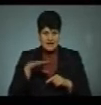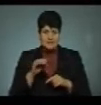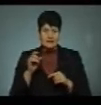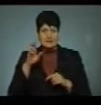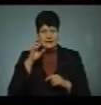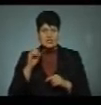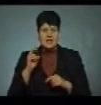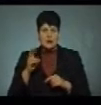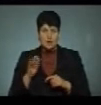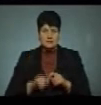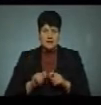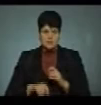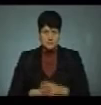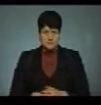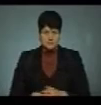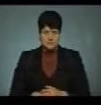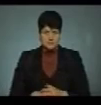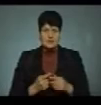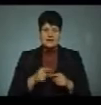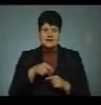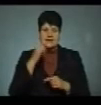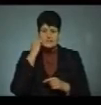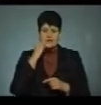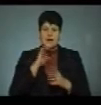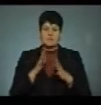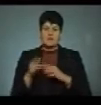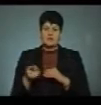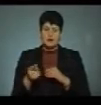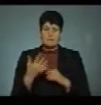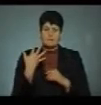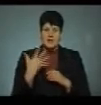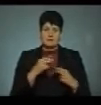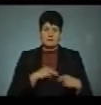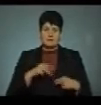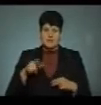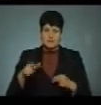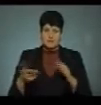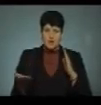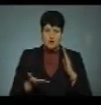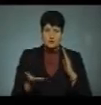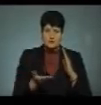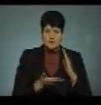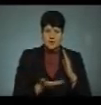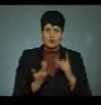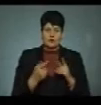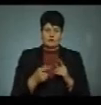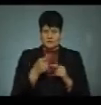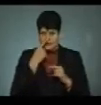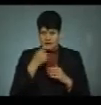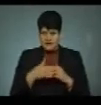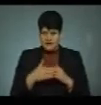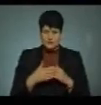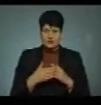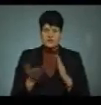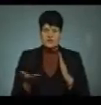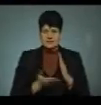Гадомська. Це старий парк у Тернополі. П'ятеро робітників розпилюють стовбур щойно зрізаного дерева.